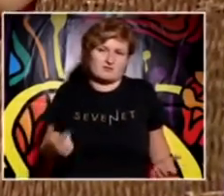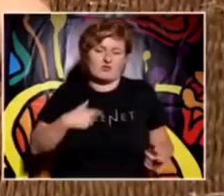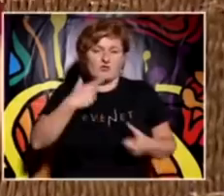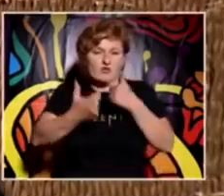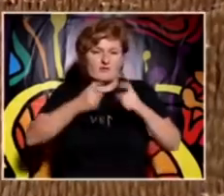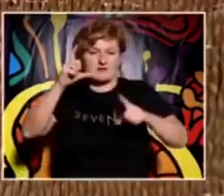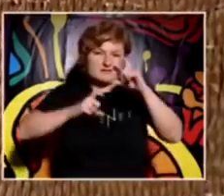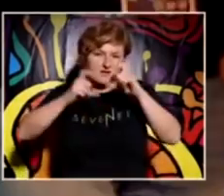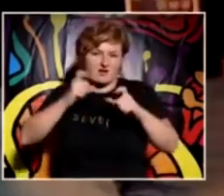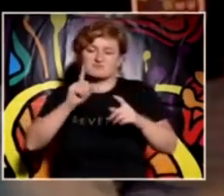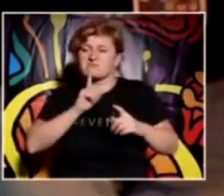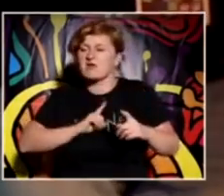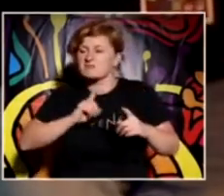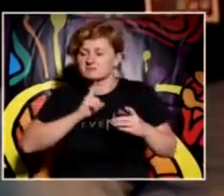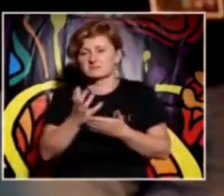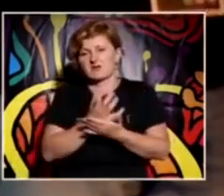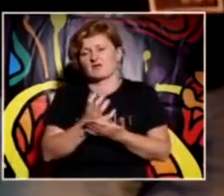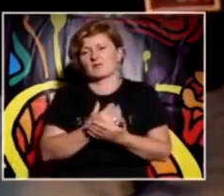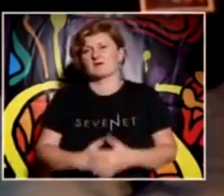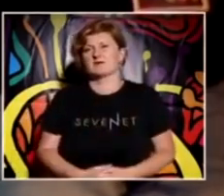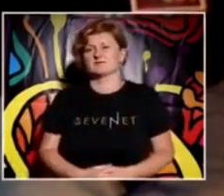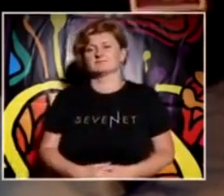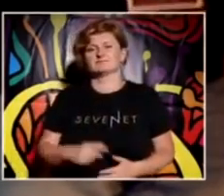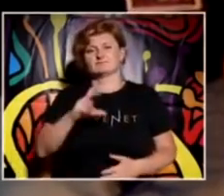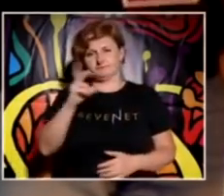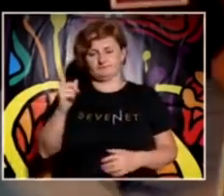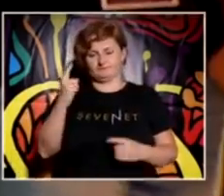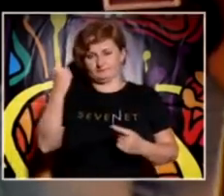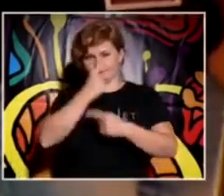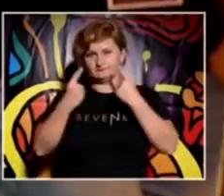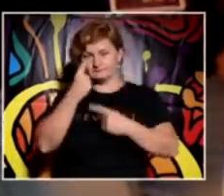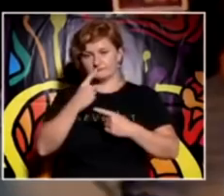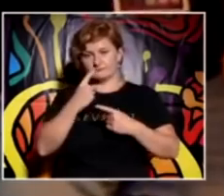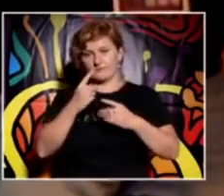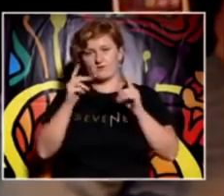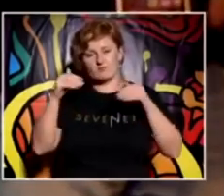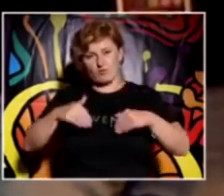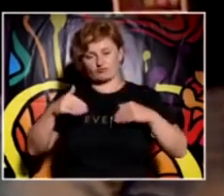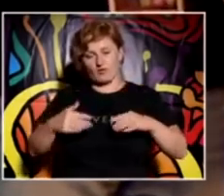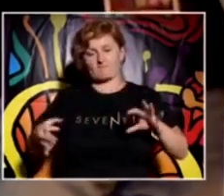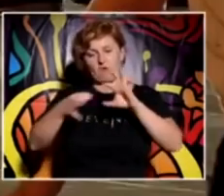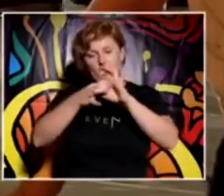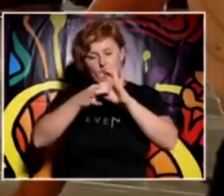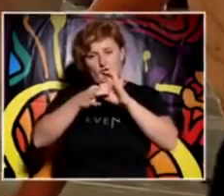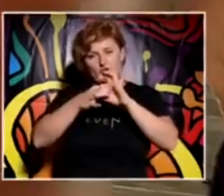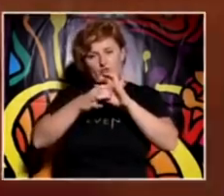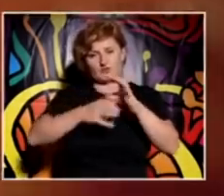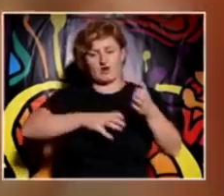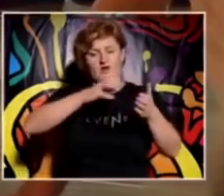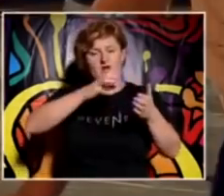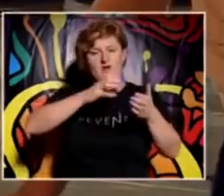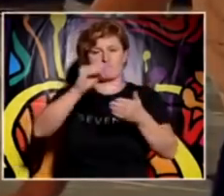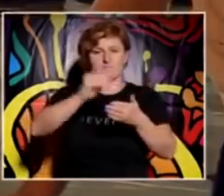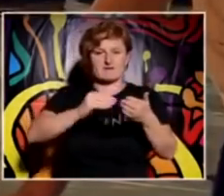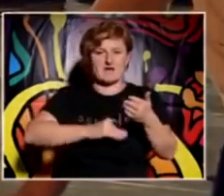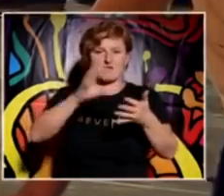robienia zdjęć chociażby. Okay. I czy uważa Pani, że można by połączyć to pisanie artykułów jednocześnie z podróżowaniem,